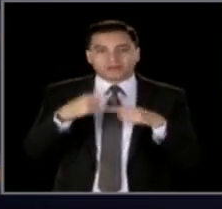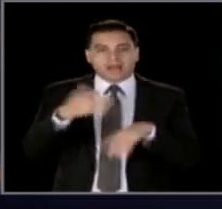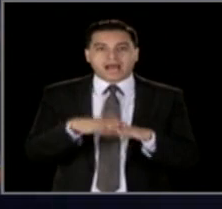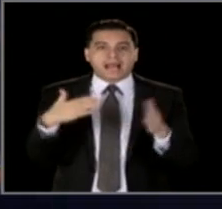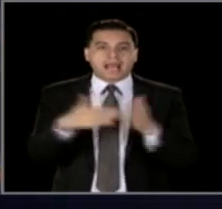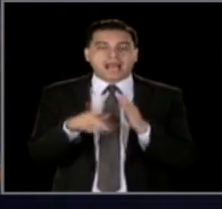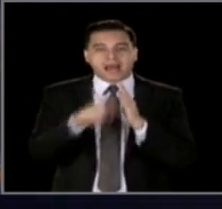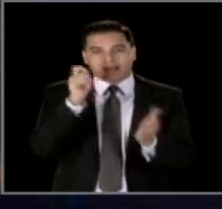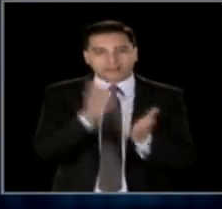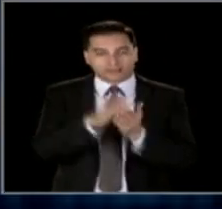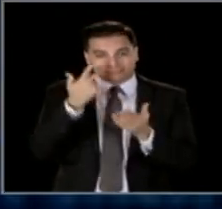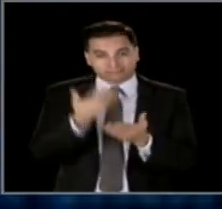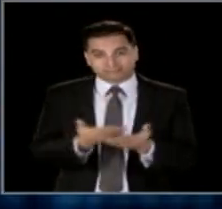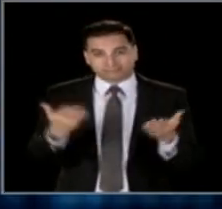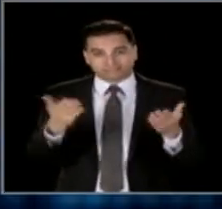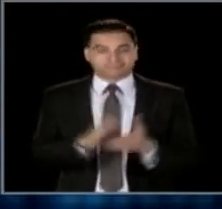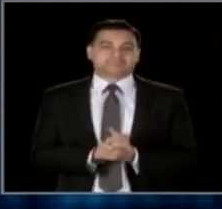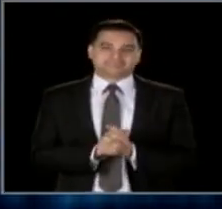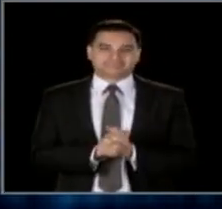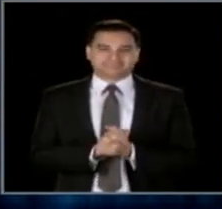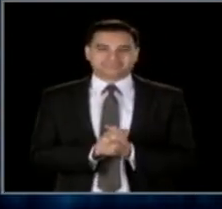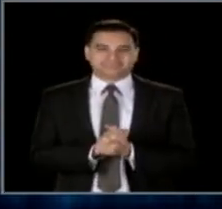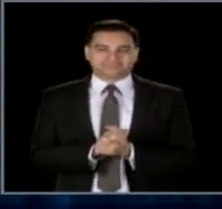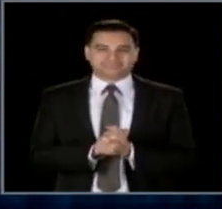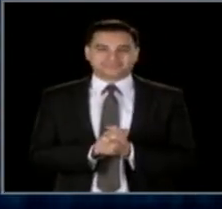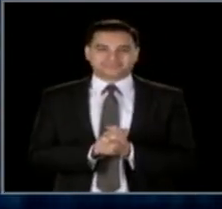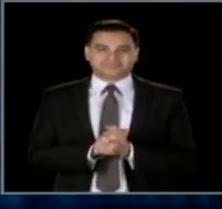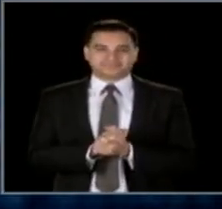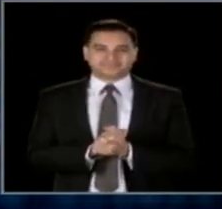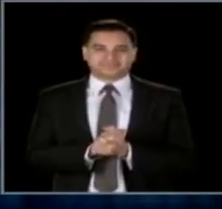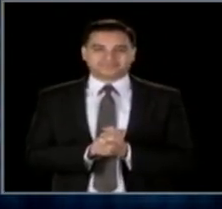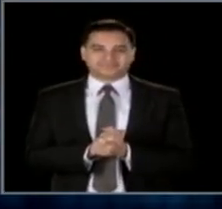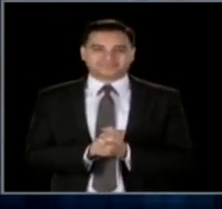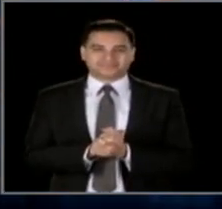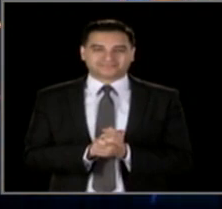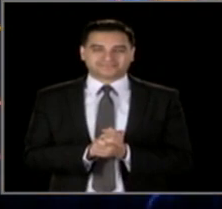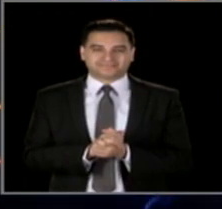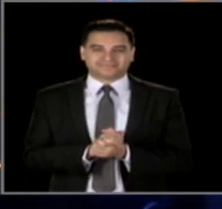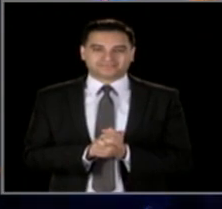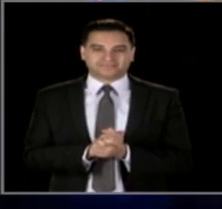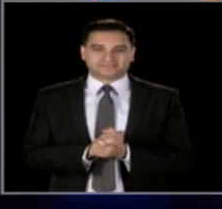الأخيرة، فقرة عجلة الحظ. عجلة الحظ،